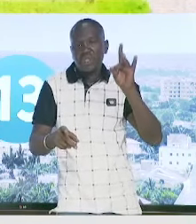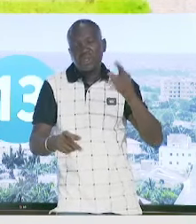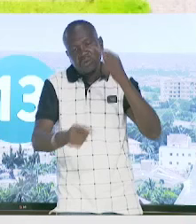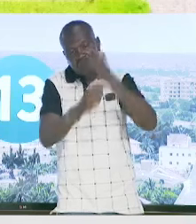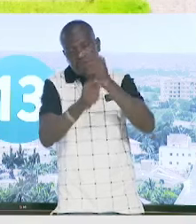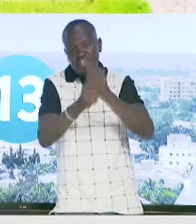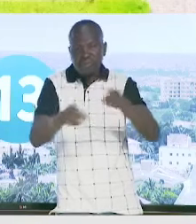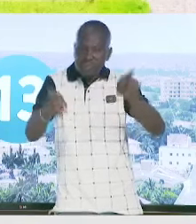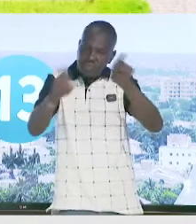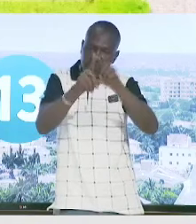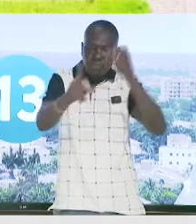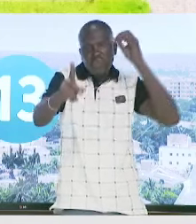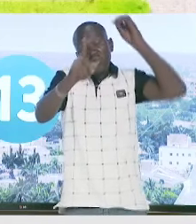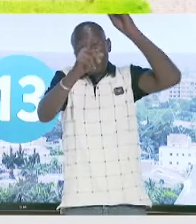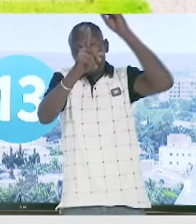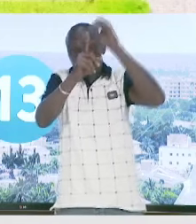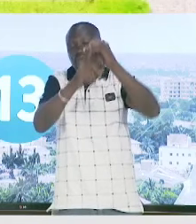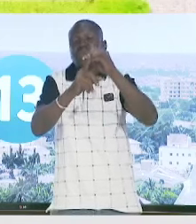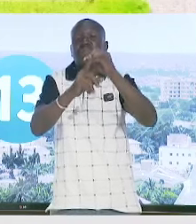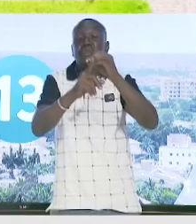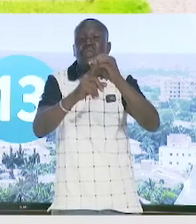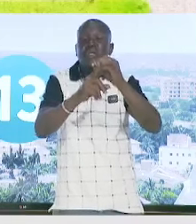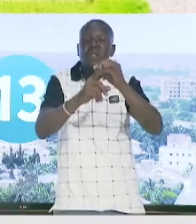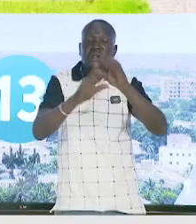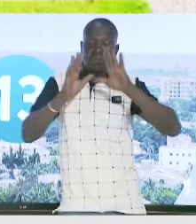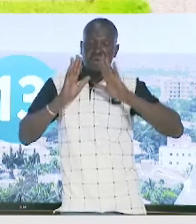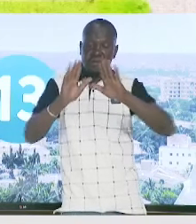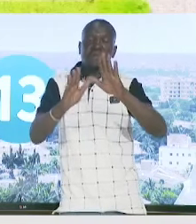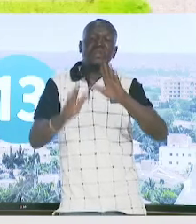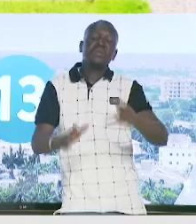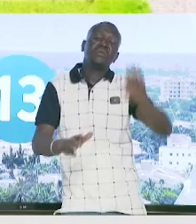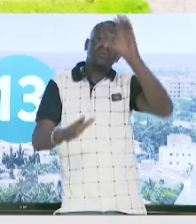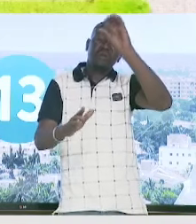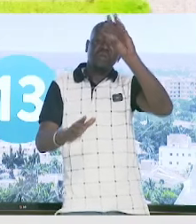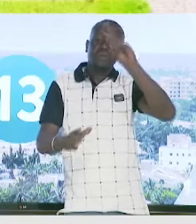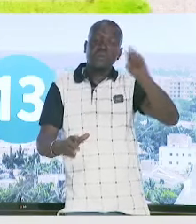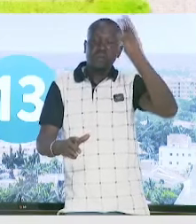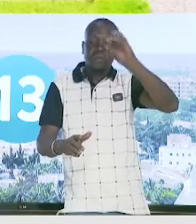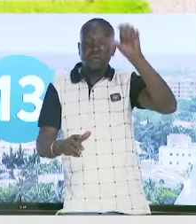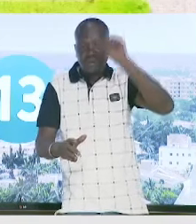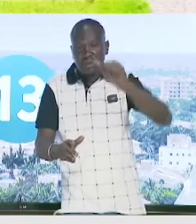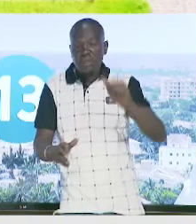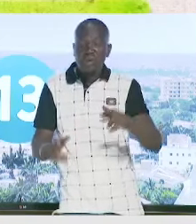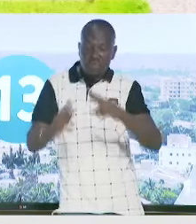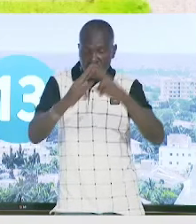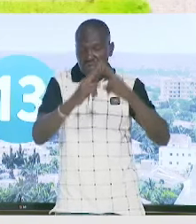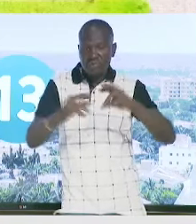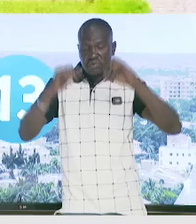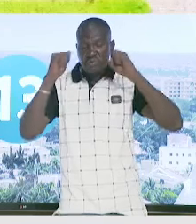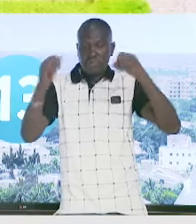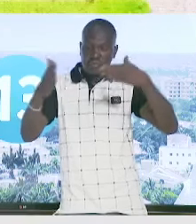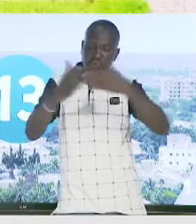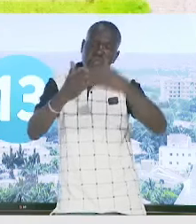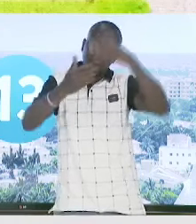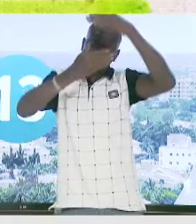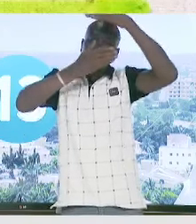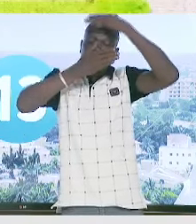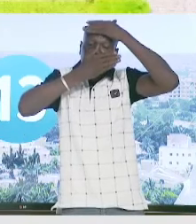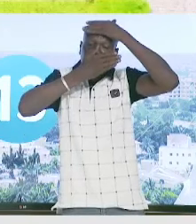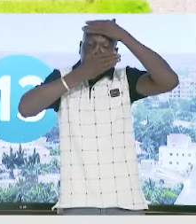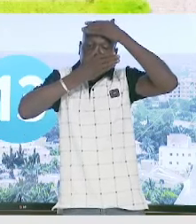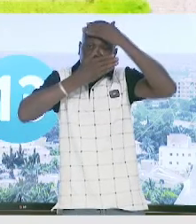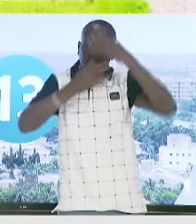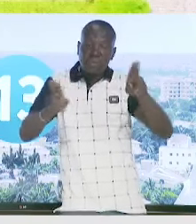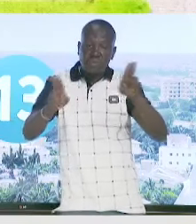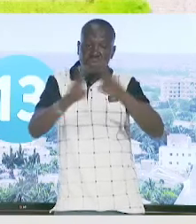même direction en tournant le dos à la CEDEAO, en mutualisant leurs forces contre le terrorisme et en épousant la